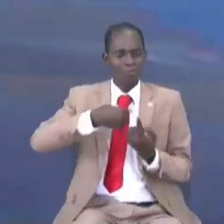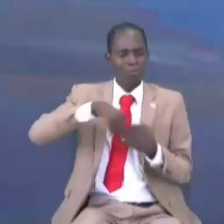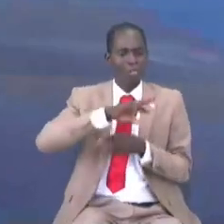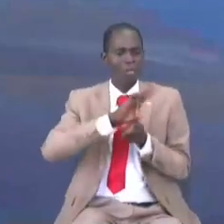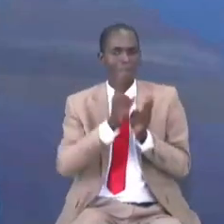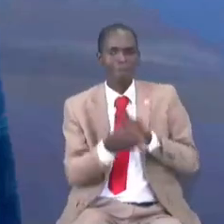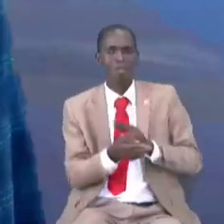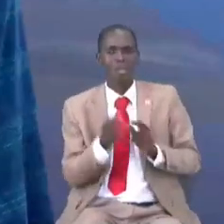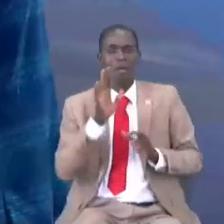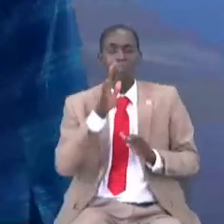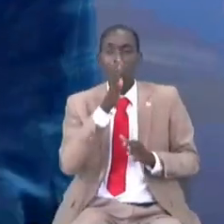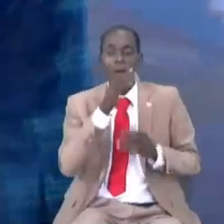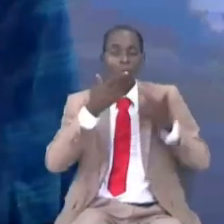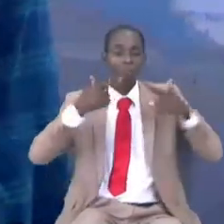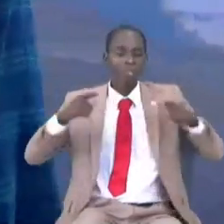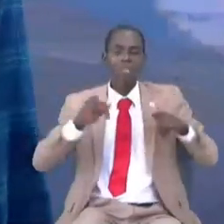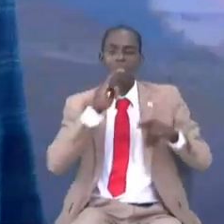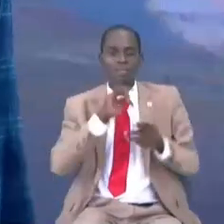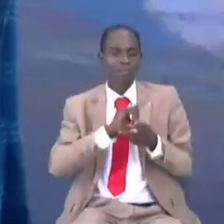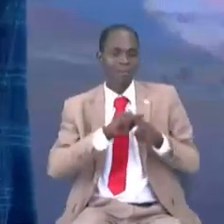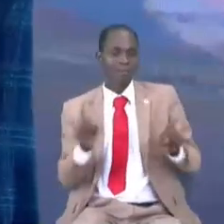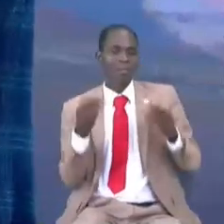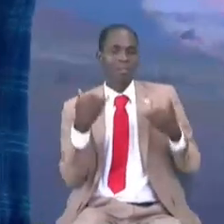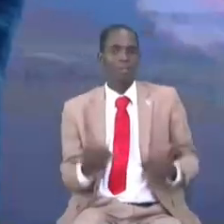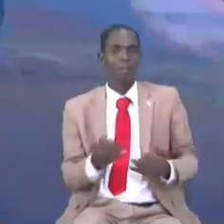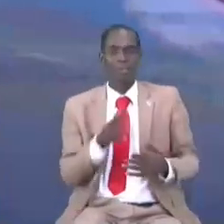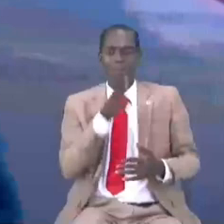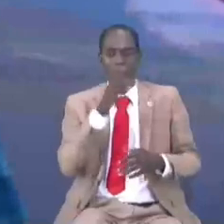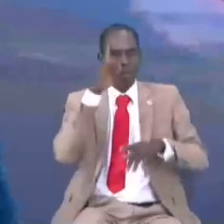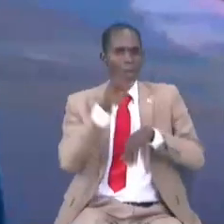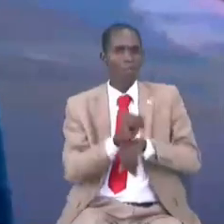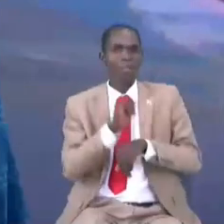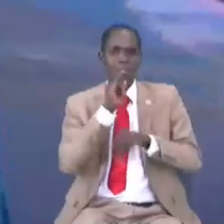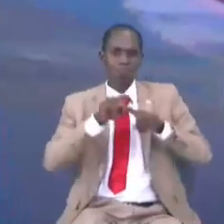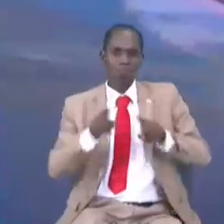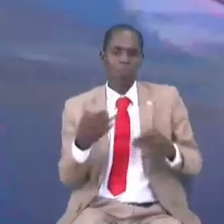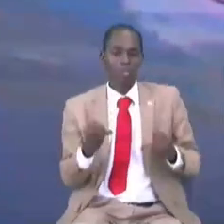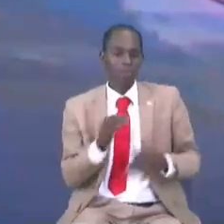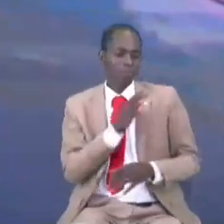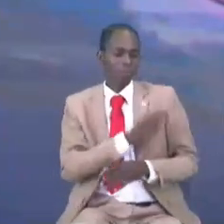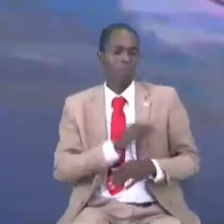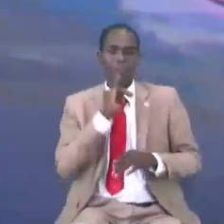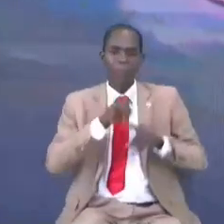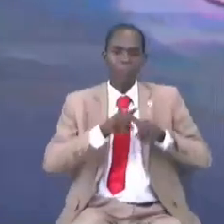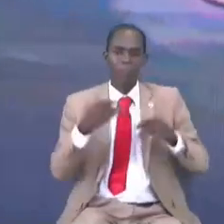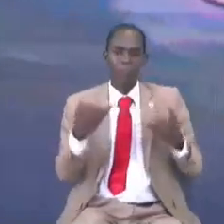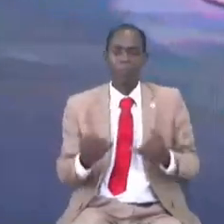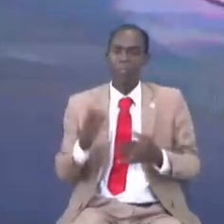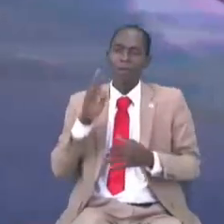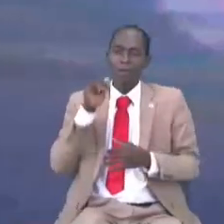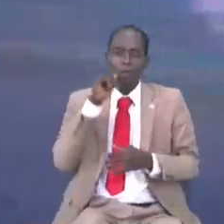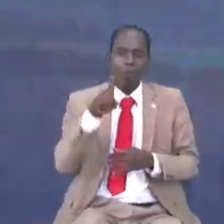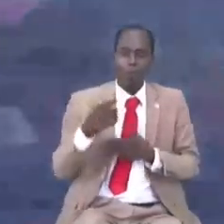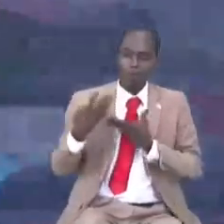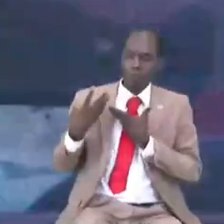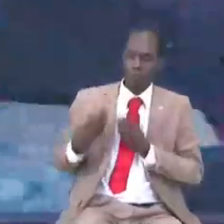est différent, son caractère est différent. Et sa douceur, sa générosité est maintenant différente.